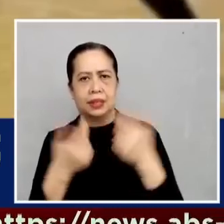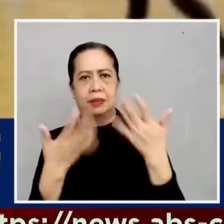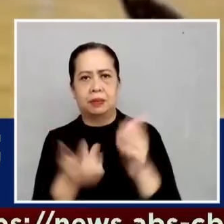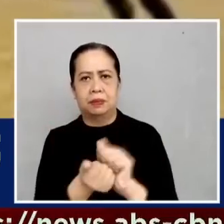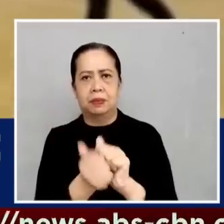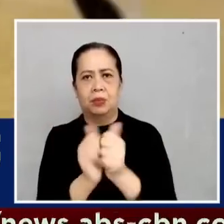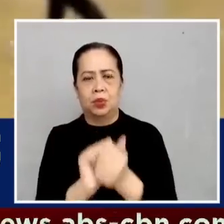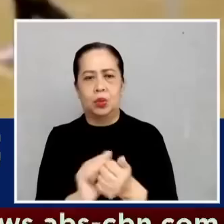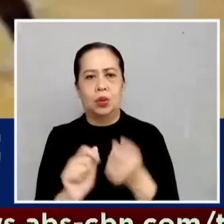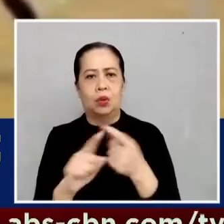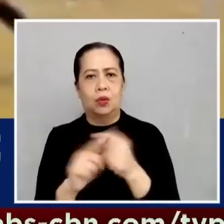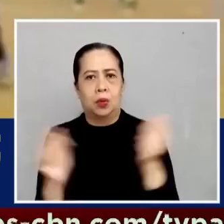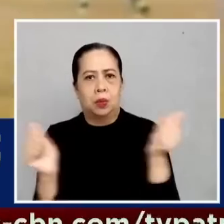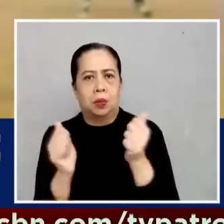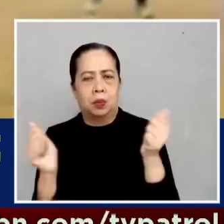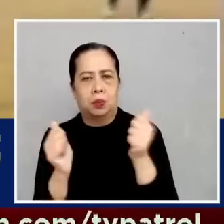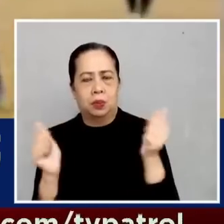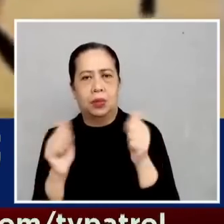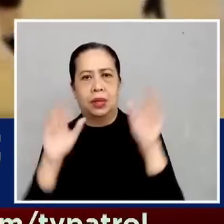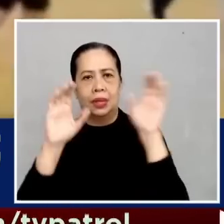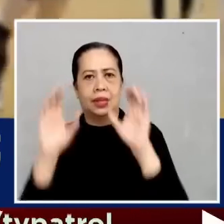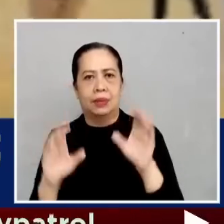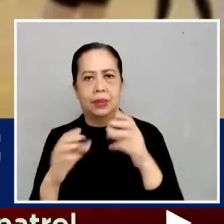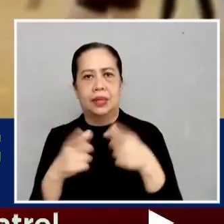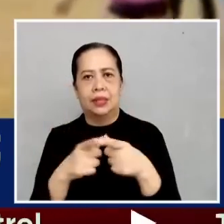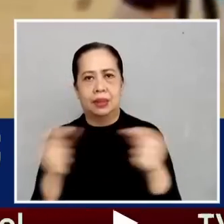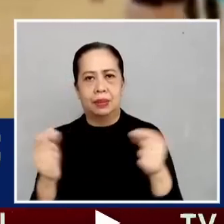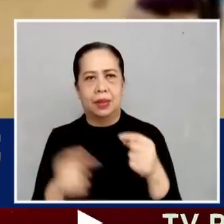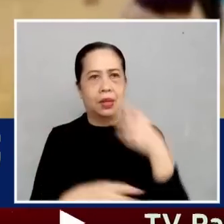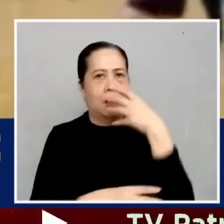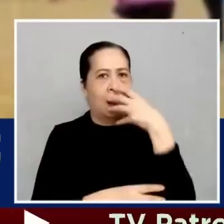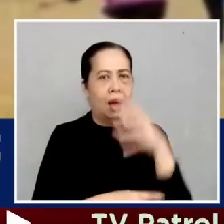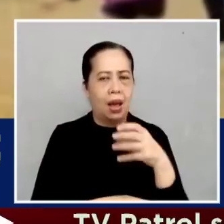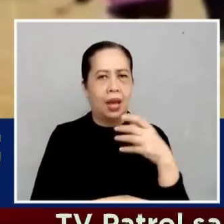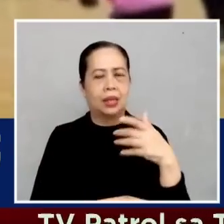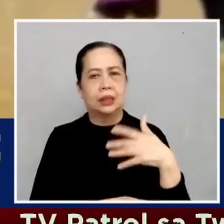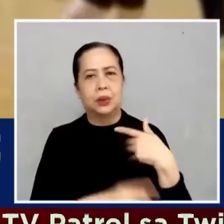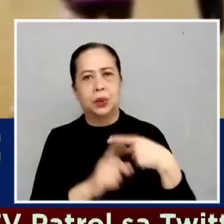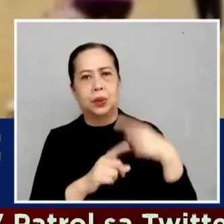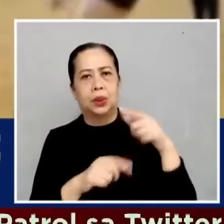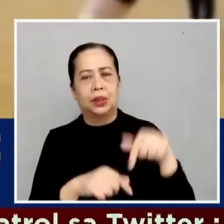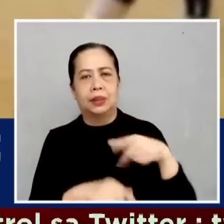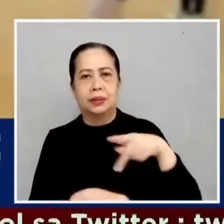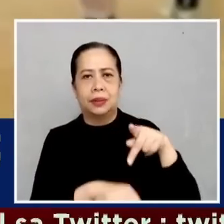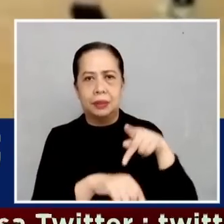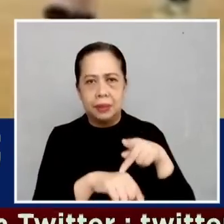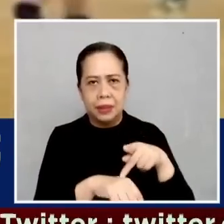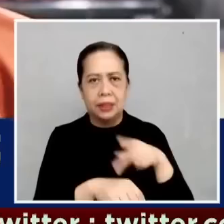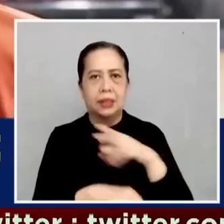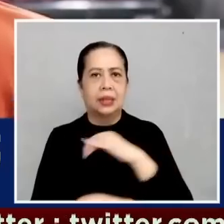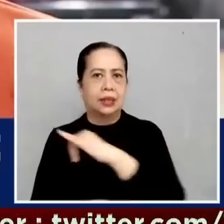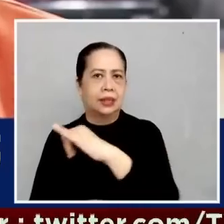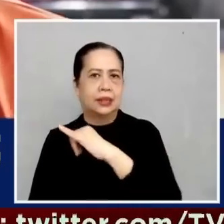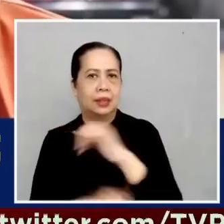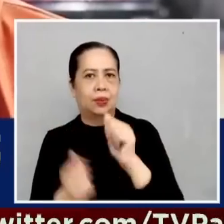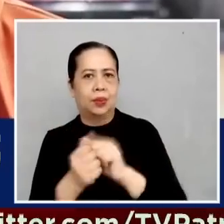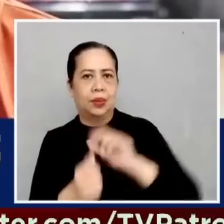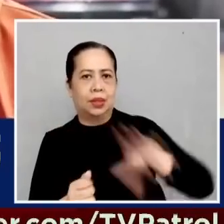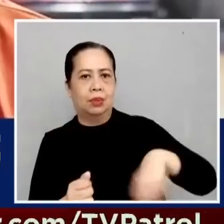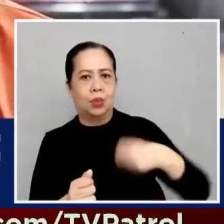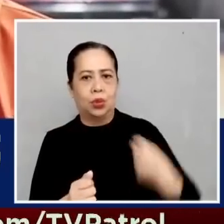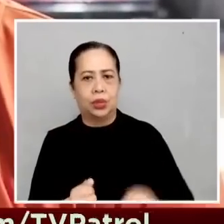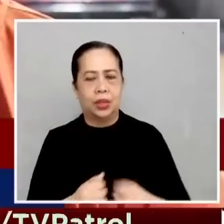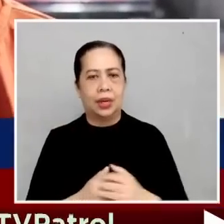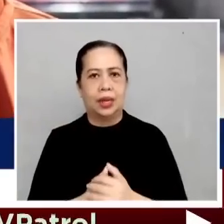mula sa malamig na klima ng Japan sa mainit na temperatura dito sa Pilipinas at Cambodia. It's been